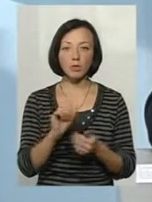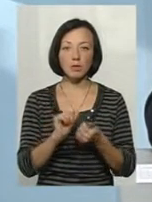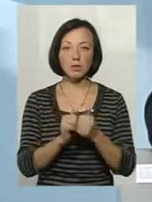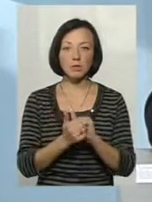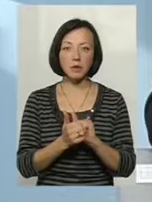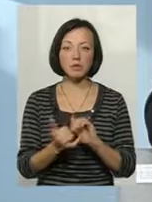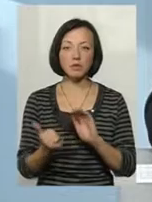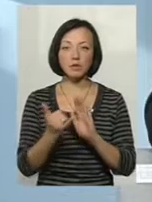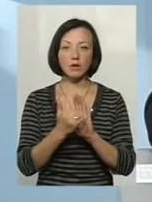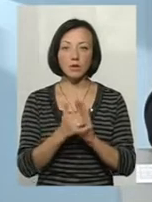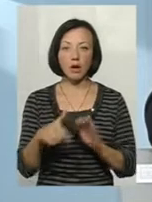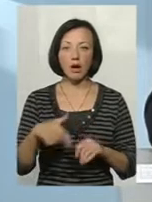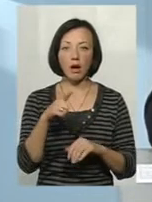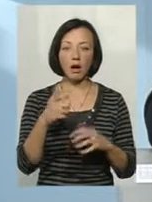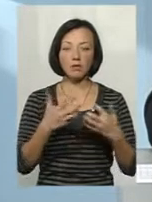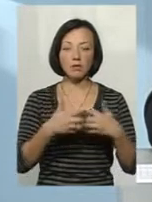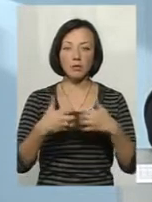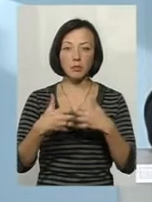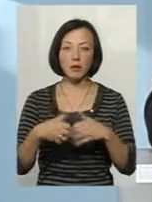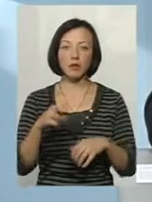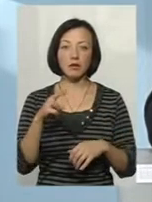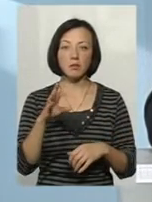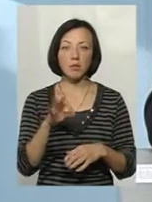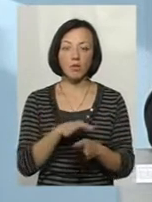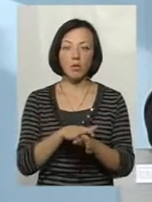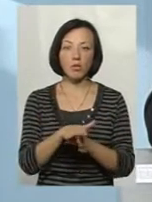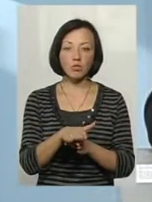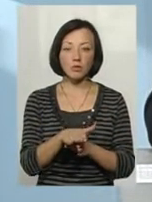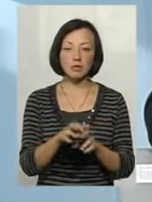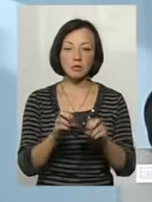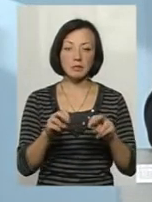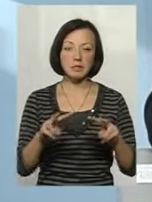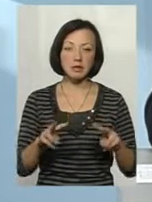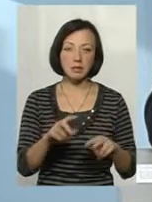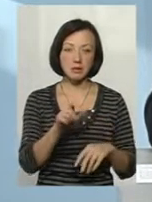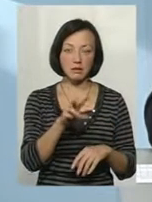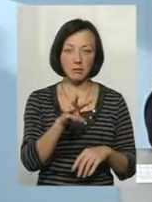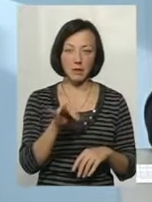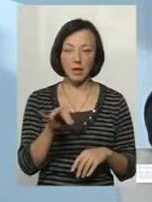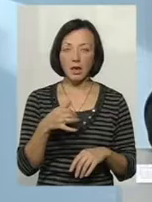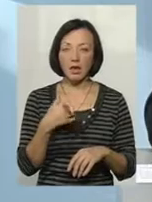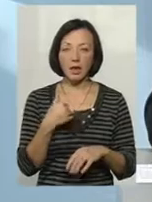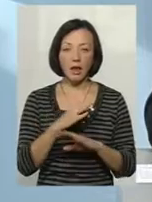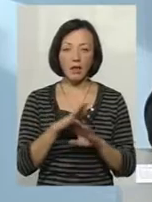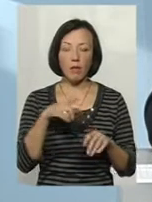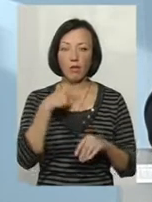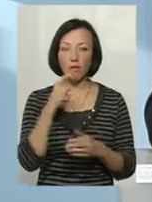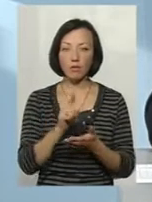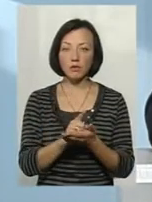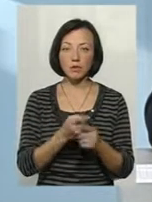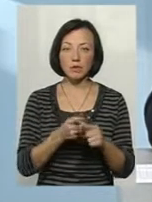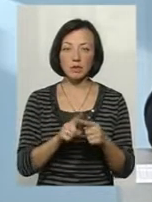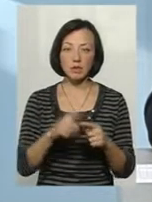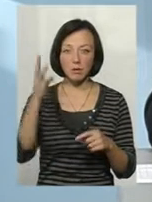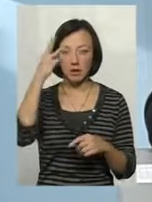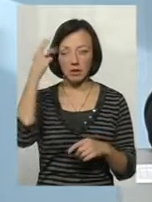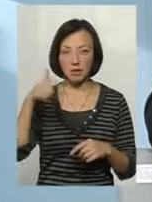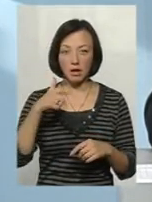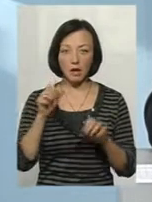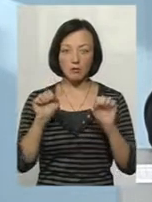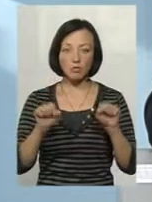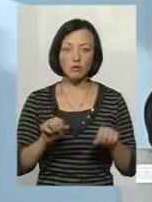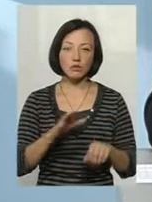встановленню газових приладів виконувалися фахівцями. Тобто я не говорю, що обов'язково це ПАТ «Хмельницьгаз», це